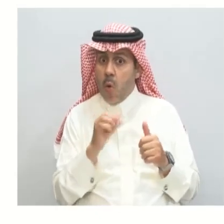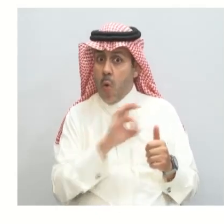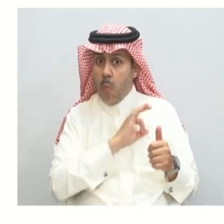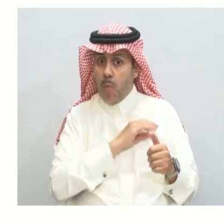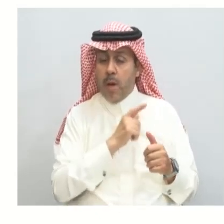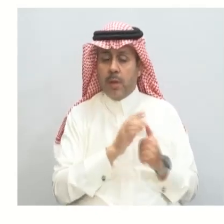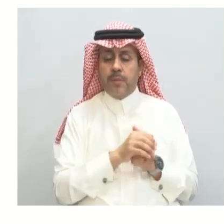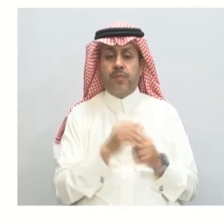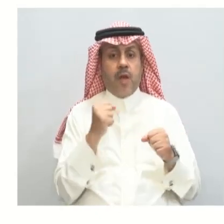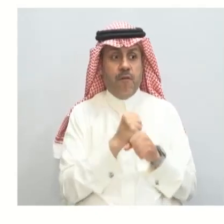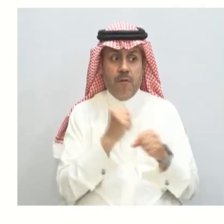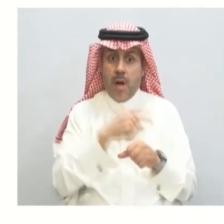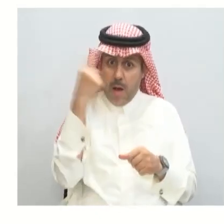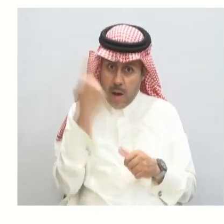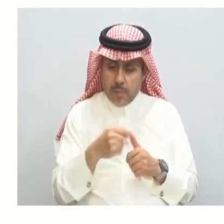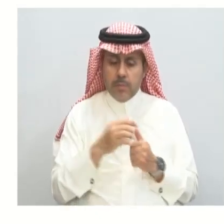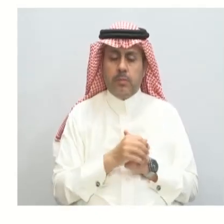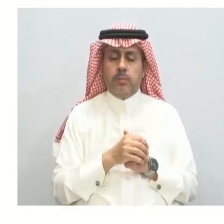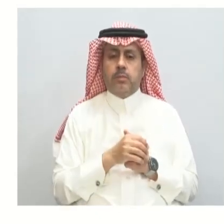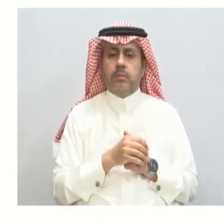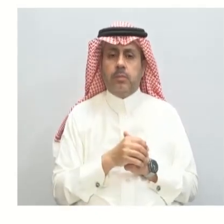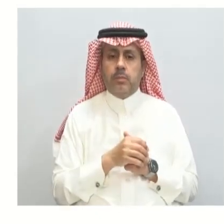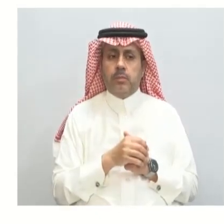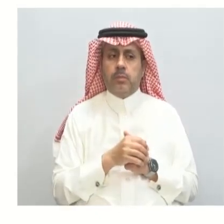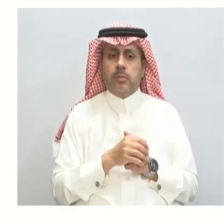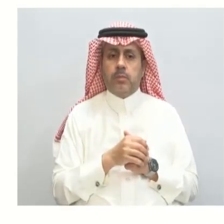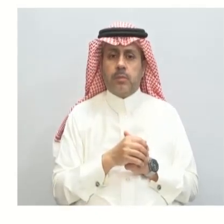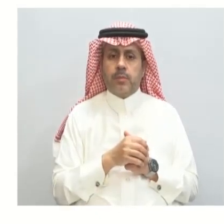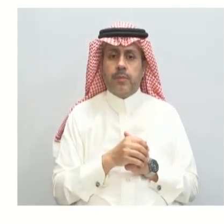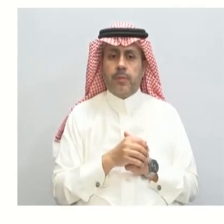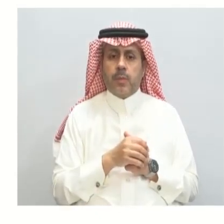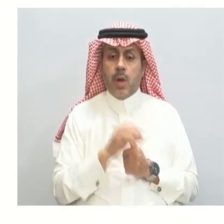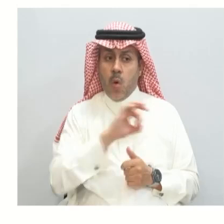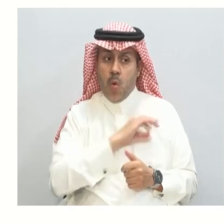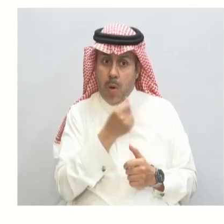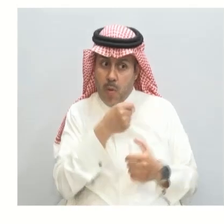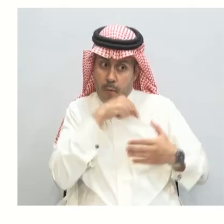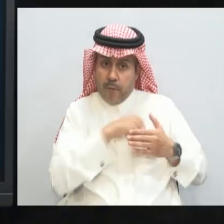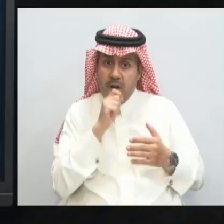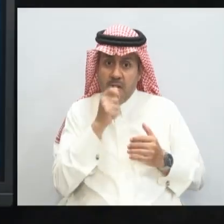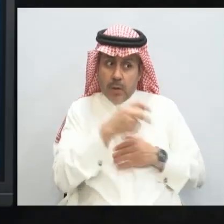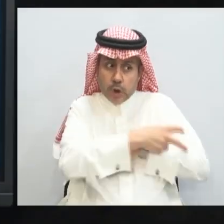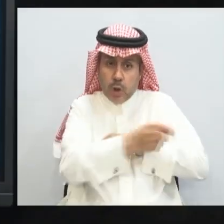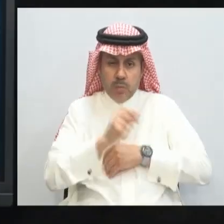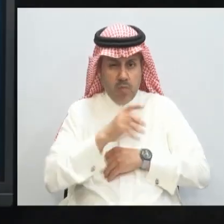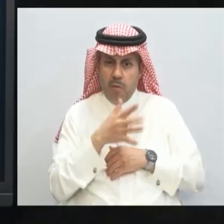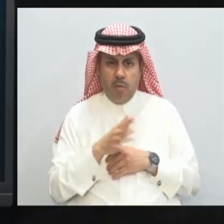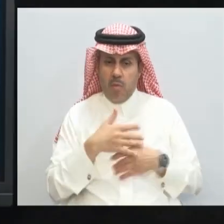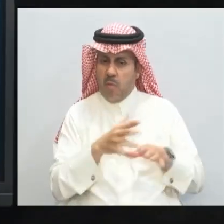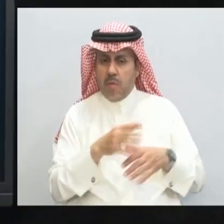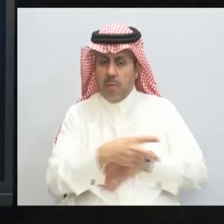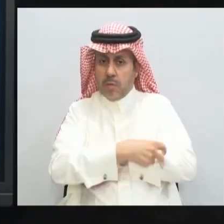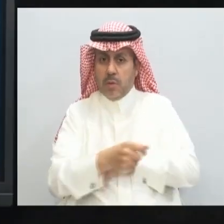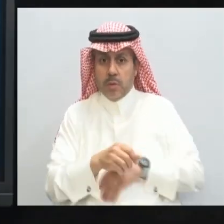الحب الشديد على عدم اداء حق الله عز وجل في هذا المال وهو الزكاه فالبعض حينما تزداد عنده هذه المحبه